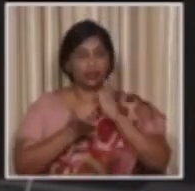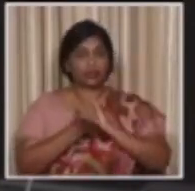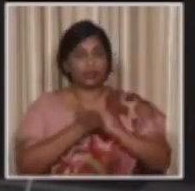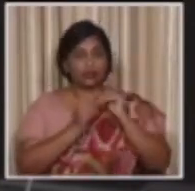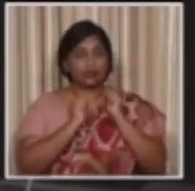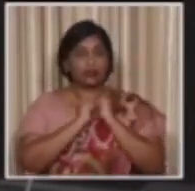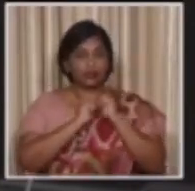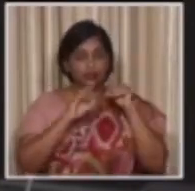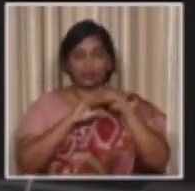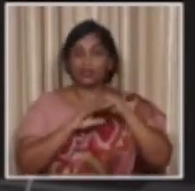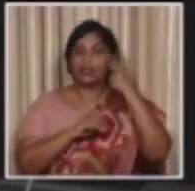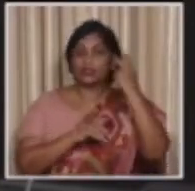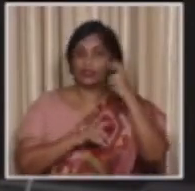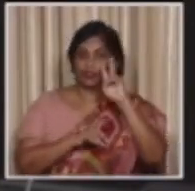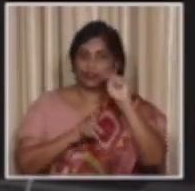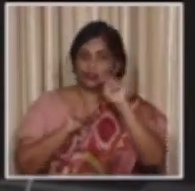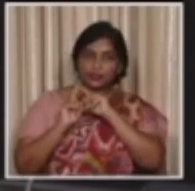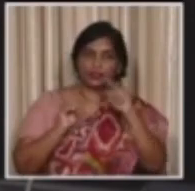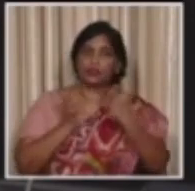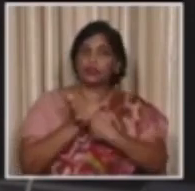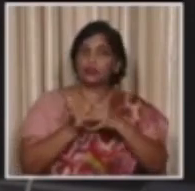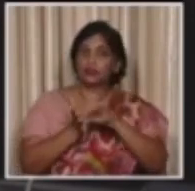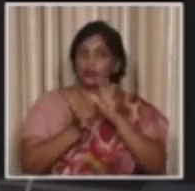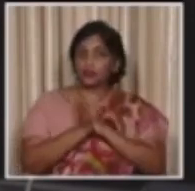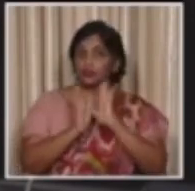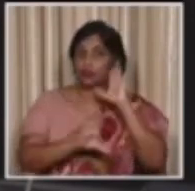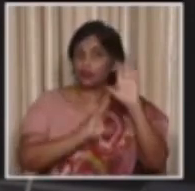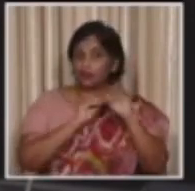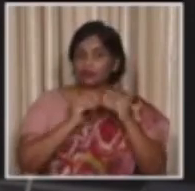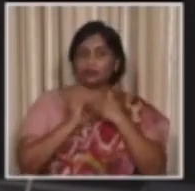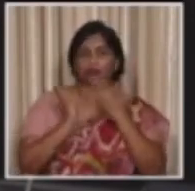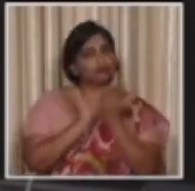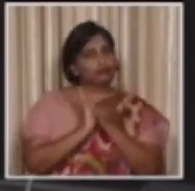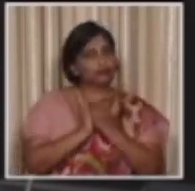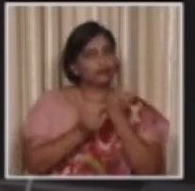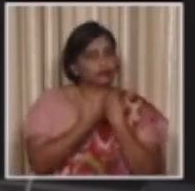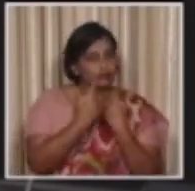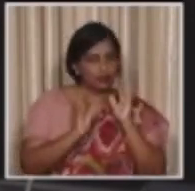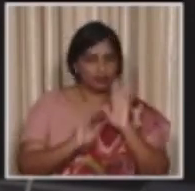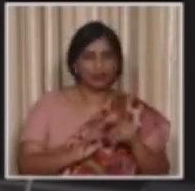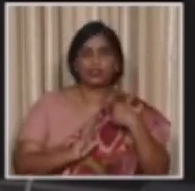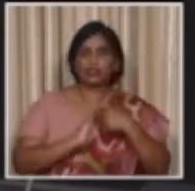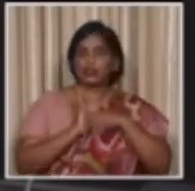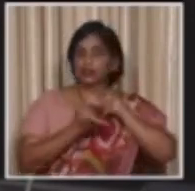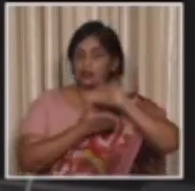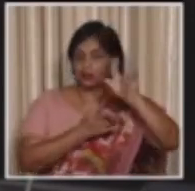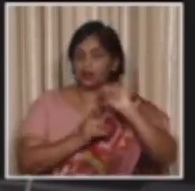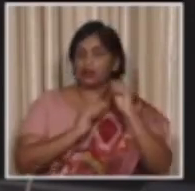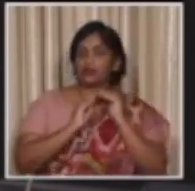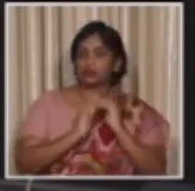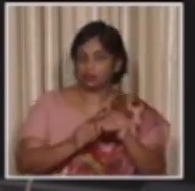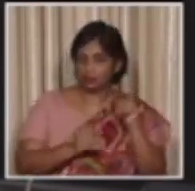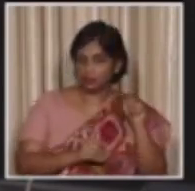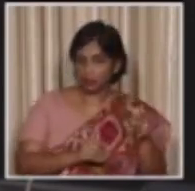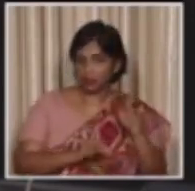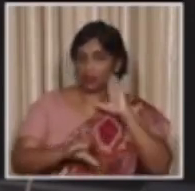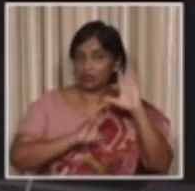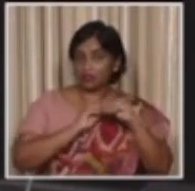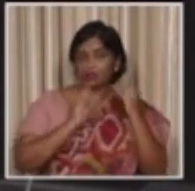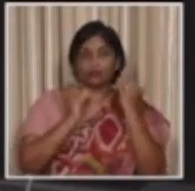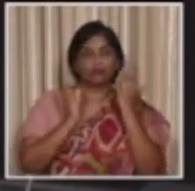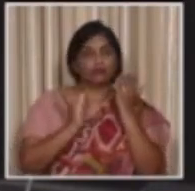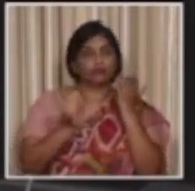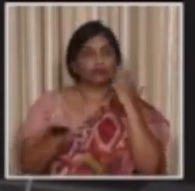කාර්යාංශයේ 2020 වර්ෂයේ සිට ලියාපදිංචි දත්ත අනුව ගොනු සලකා බලා ඇත ශ්‍රී ලංකා විදේශ සේවා නියුක්ති කාර්යාංශයේ දත්ත පද්ධතිය